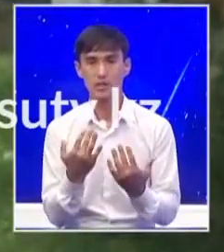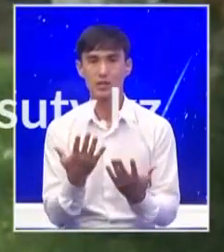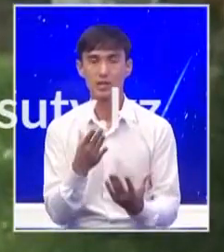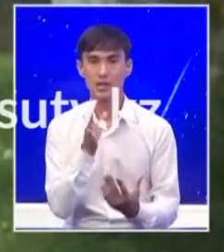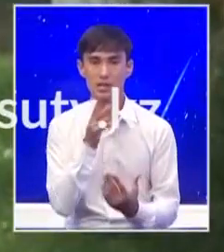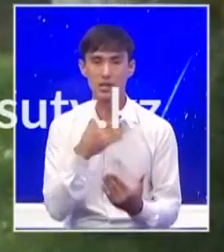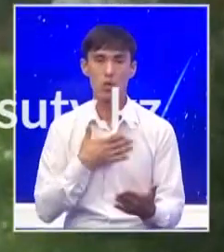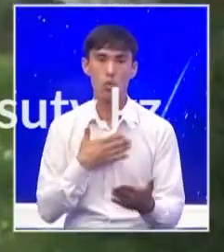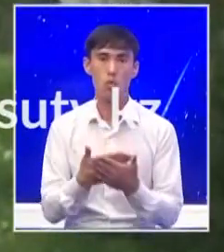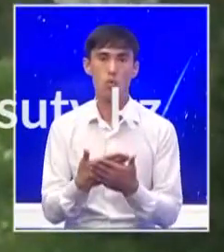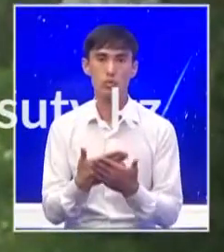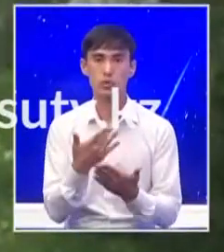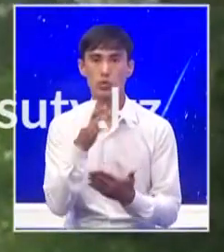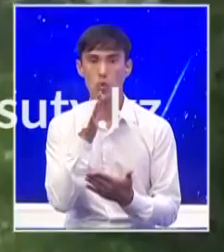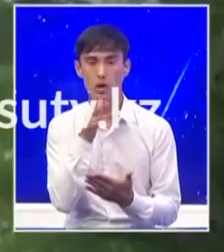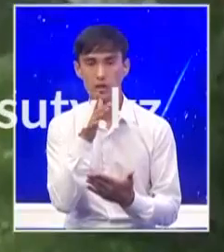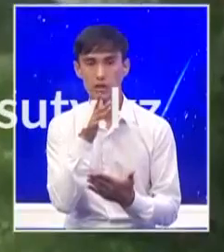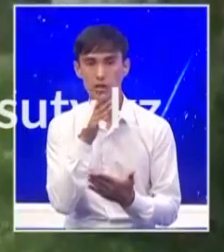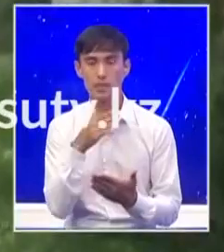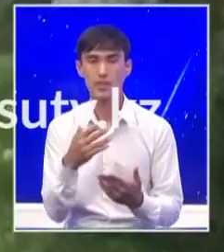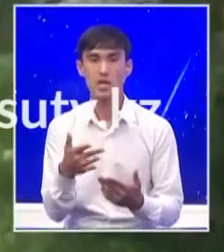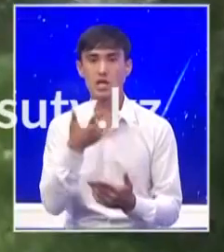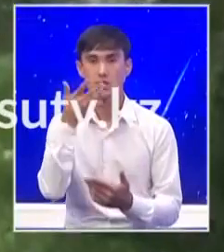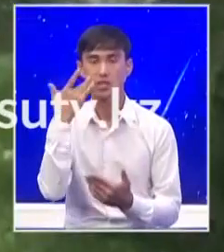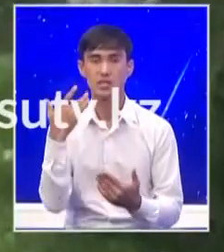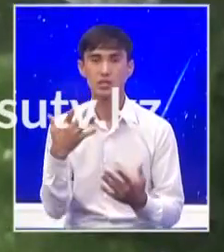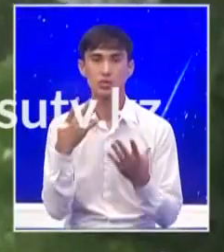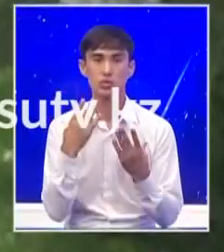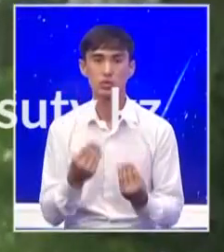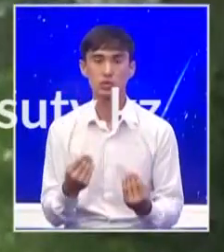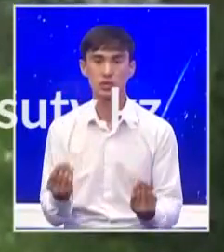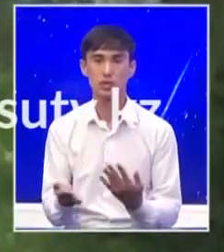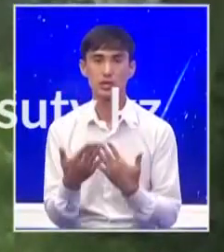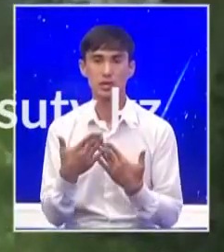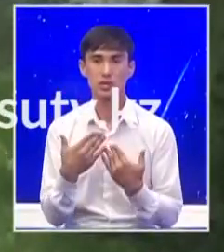осы отпуск жазғы демалыс күндерінде, осы